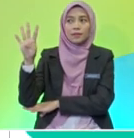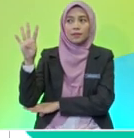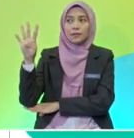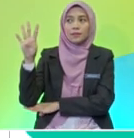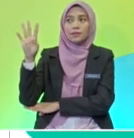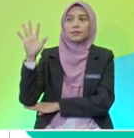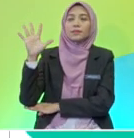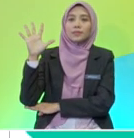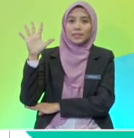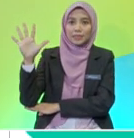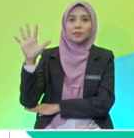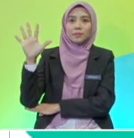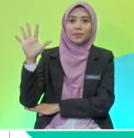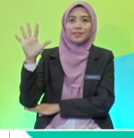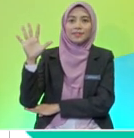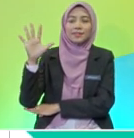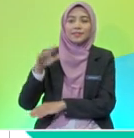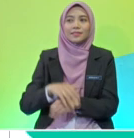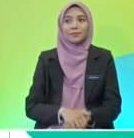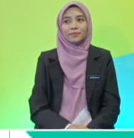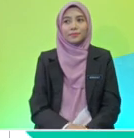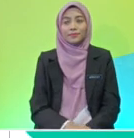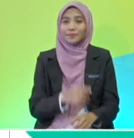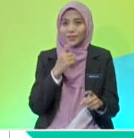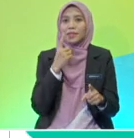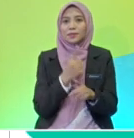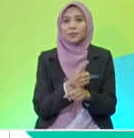dan 5 Oke